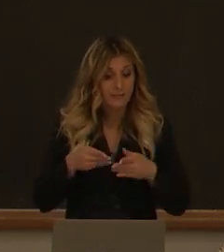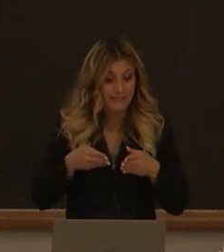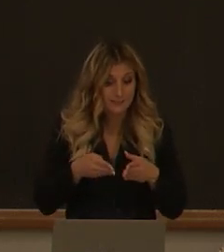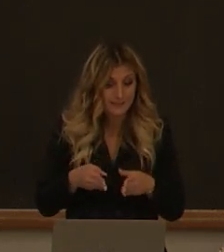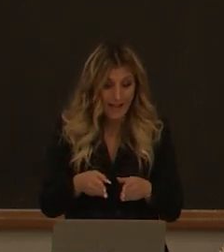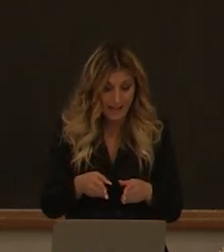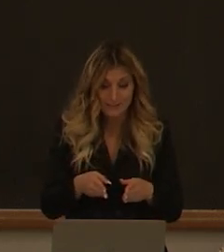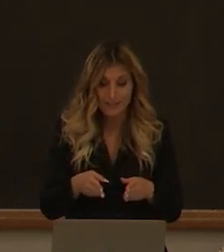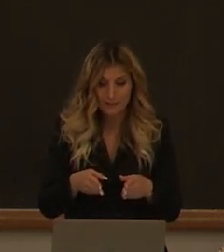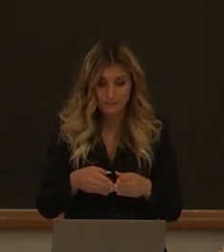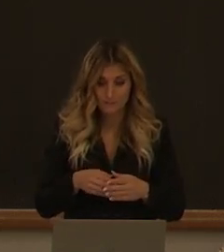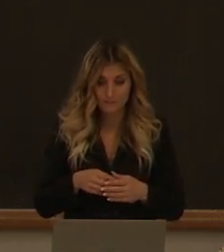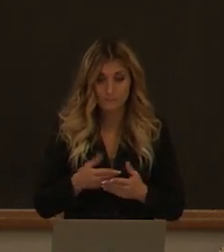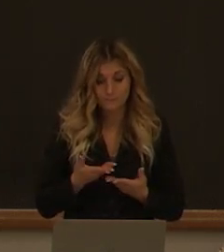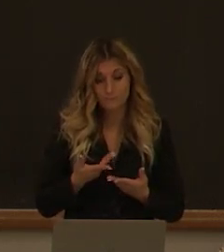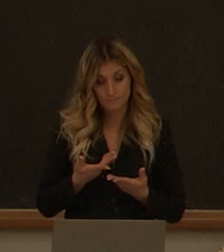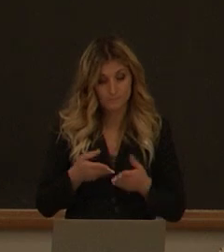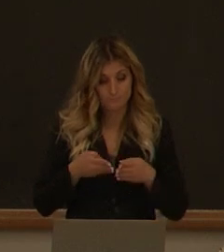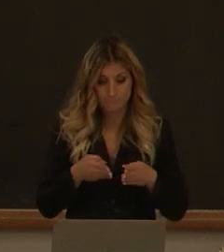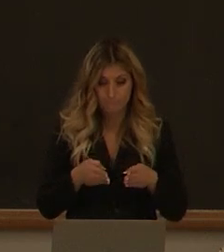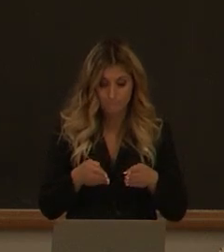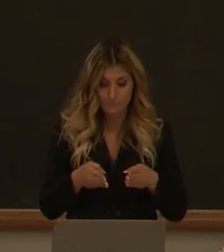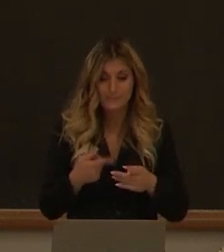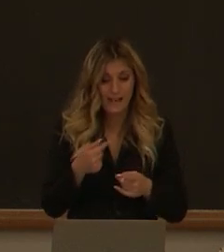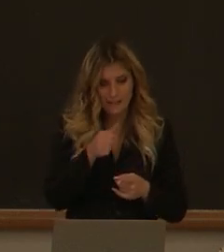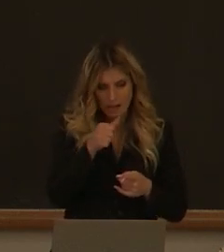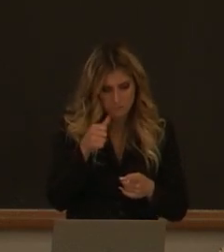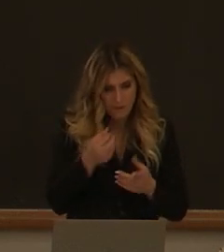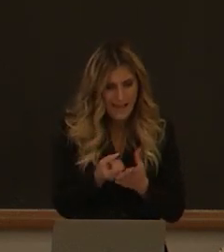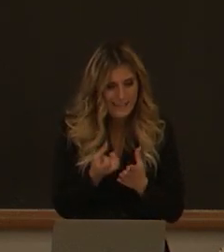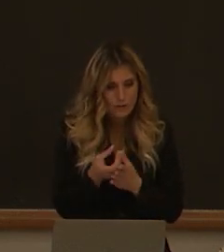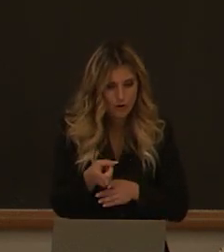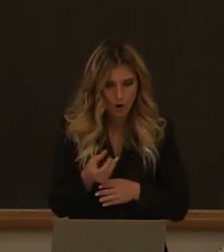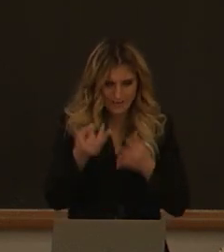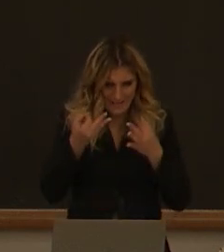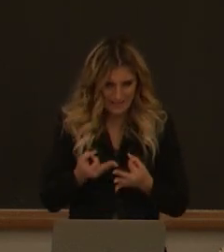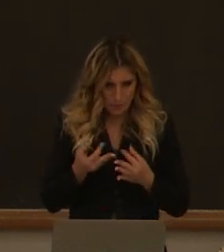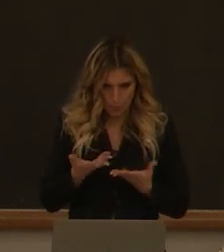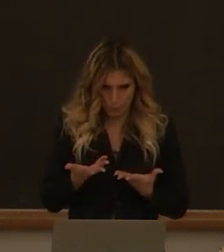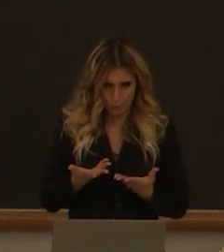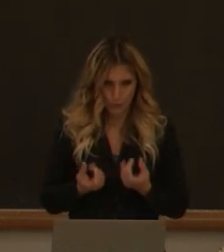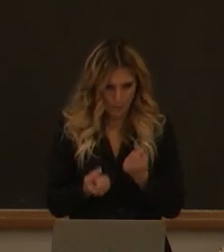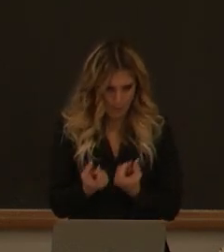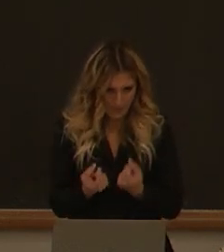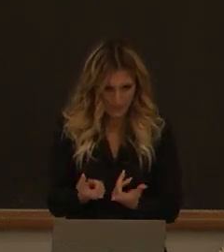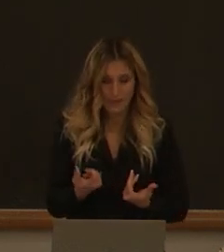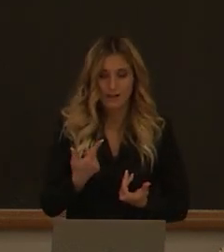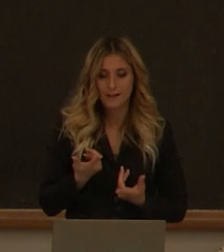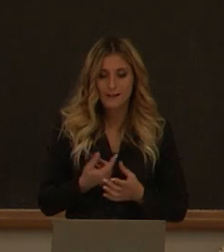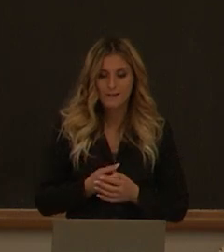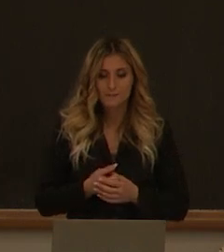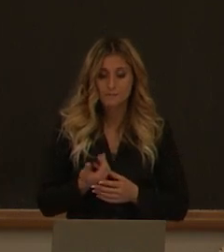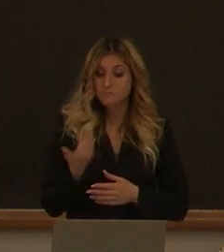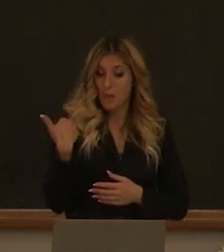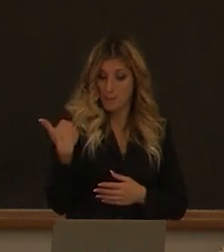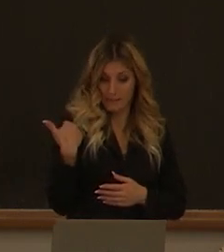poi vede anche un processo di risorse anche, quindi di integrazione europea che prima